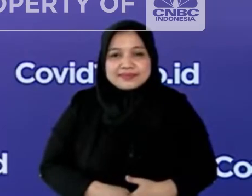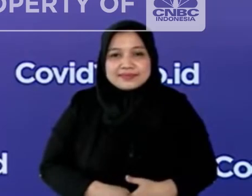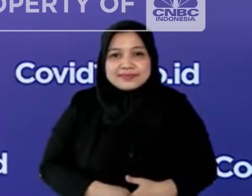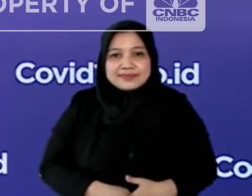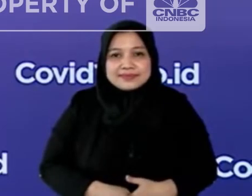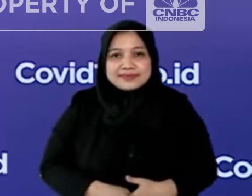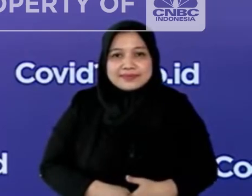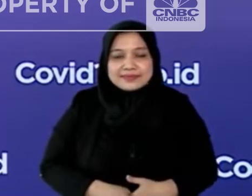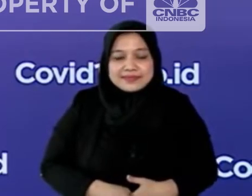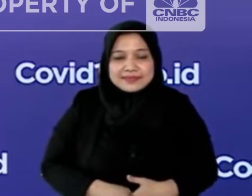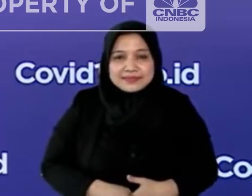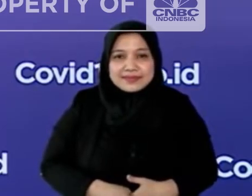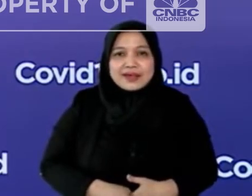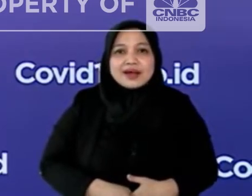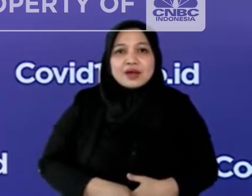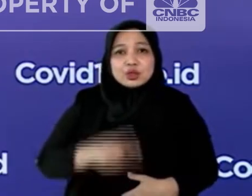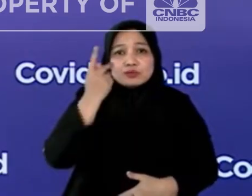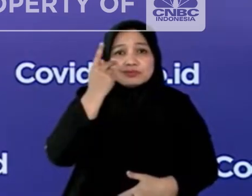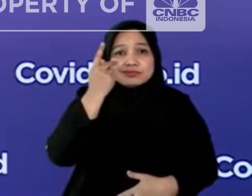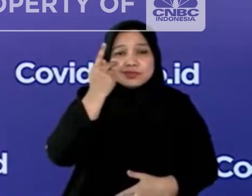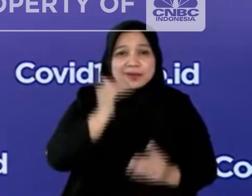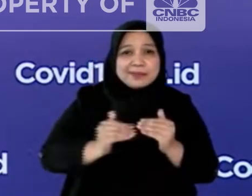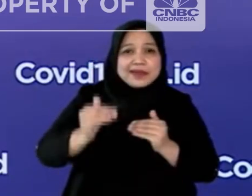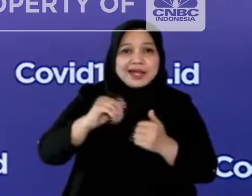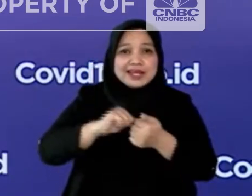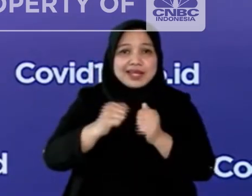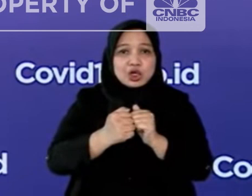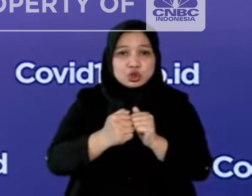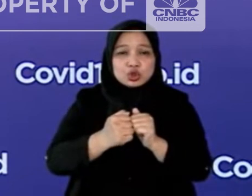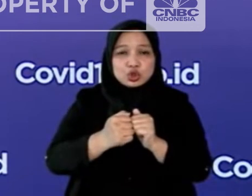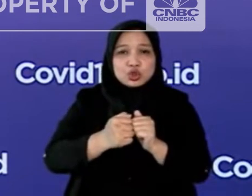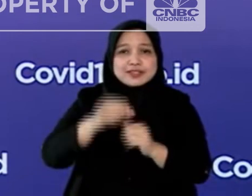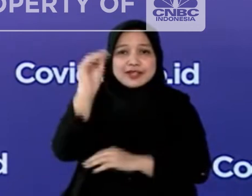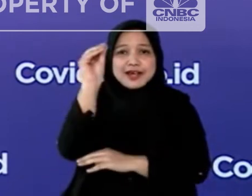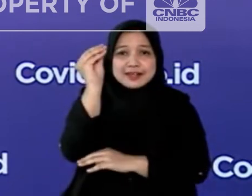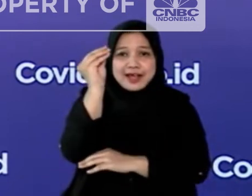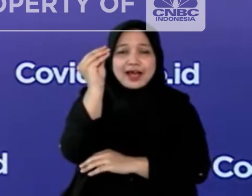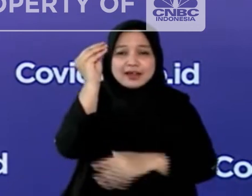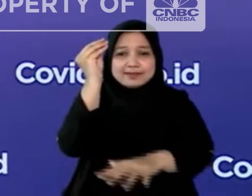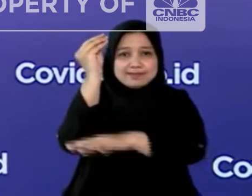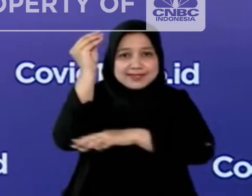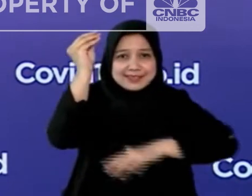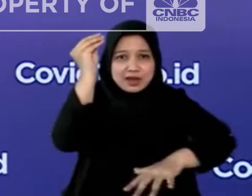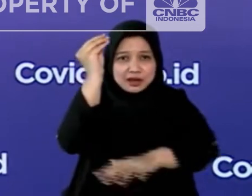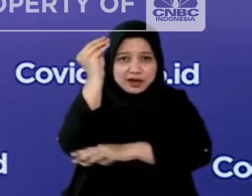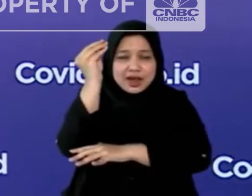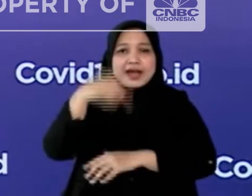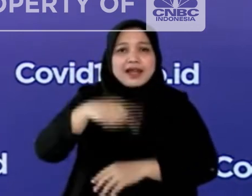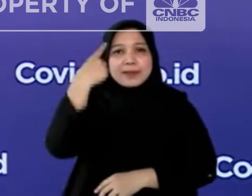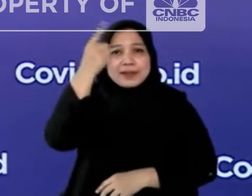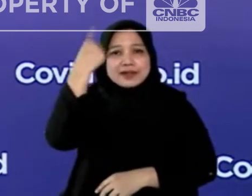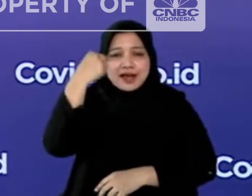Hai untuk mengatasi peningkatan kasus khususnya di DKI dan daerah penyangga pemerintah akan membuka